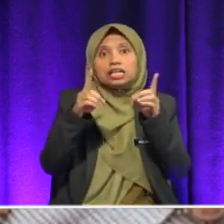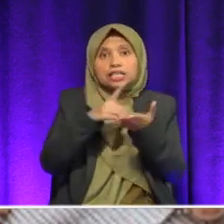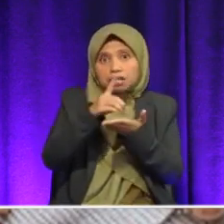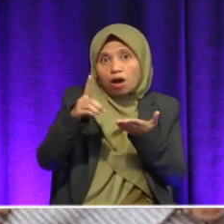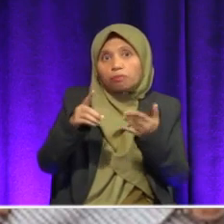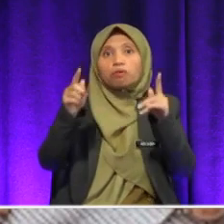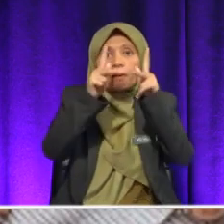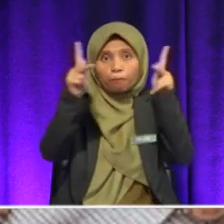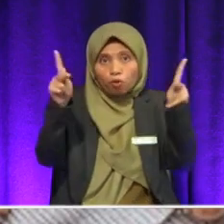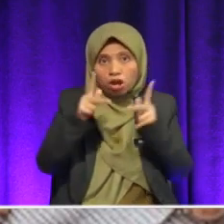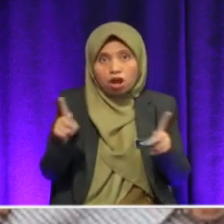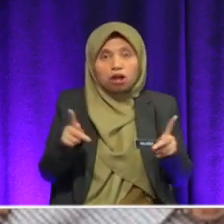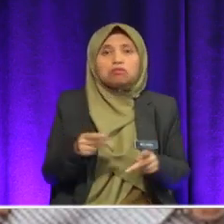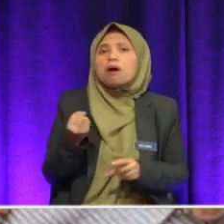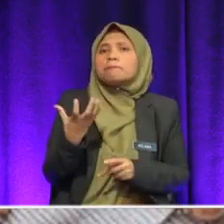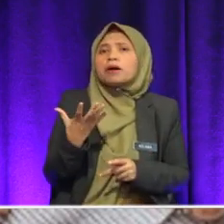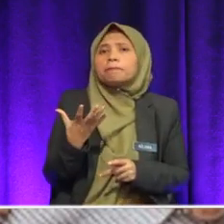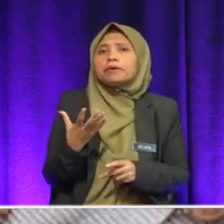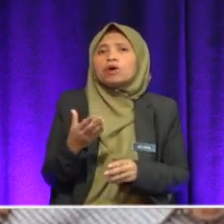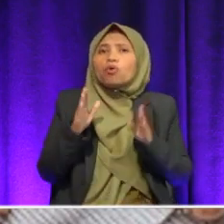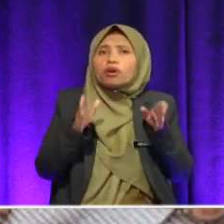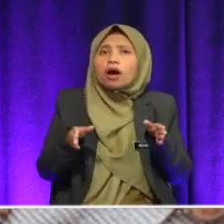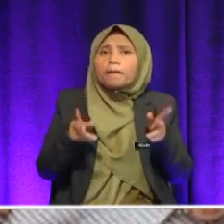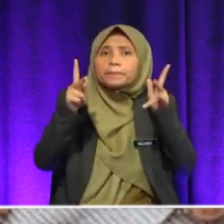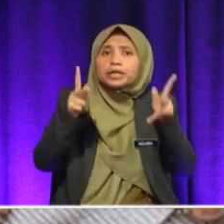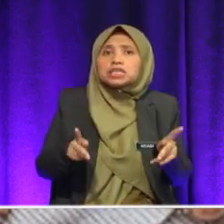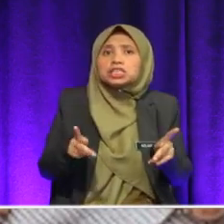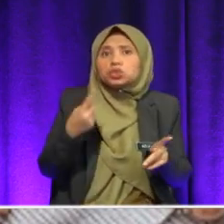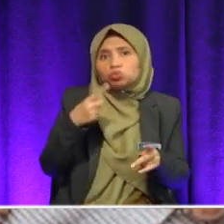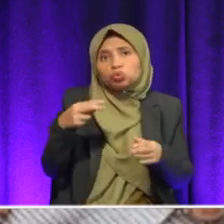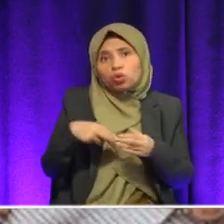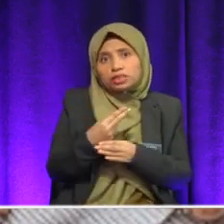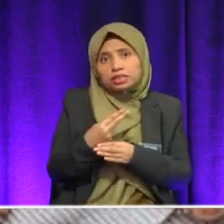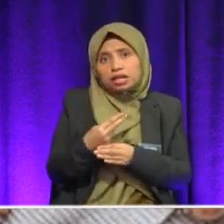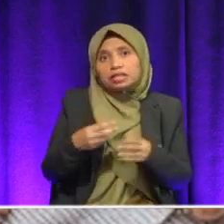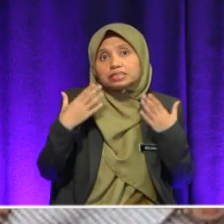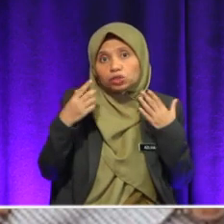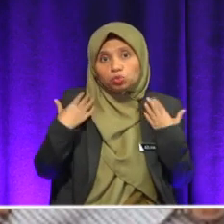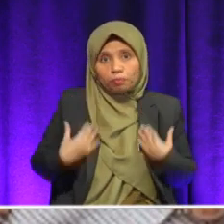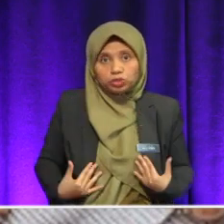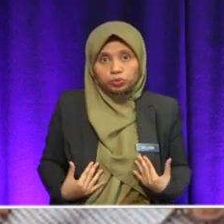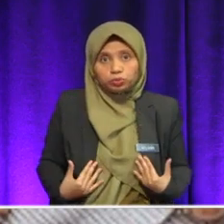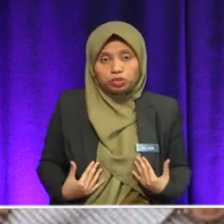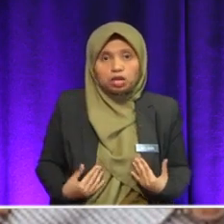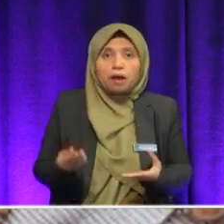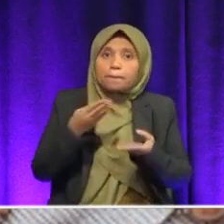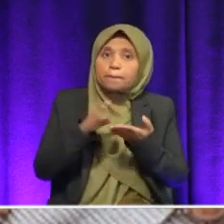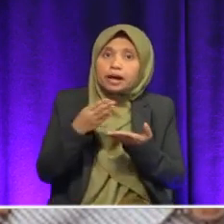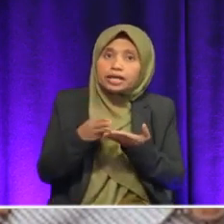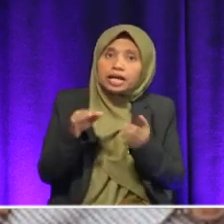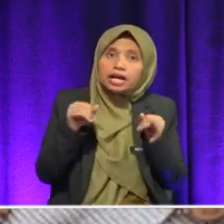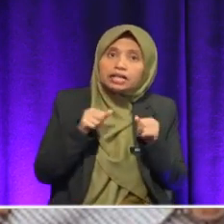ketika diketahui berapa ramai pekerja yang kita gunakan untuk menghasilkan suatu pakaian kemudian kita bahaya deh